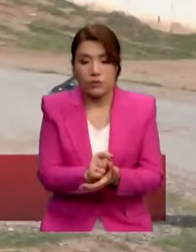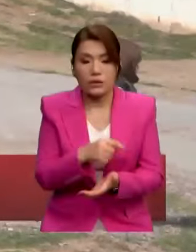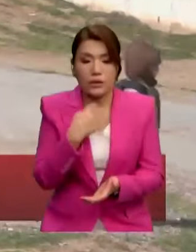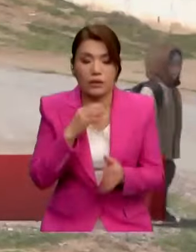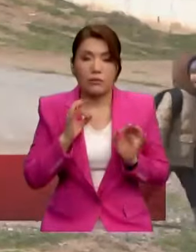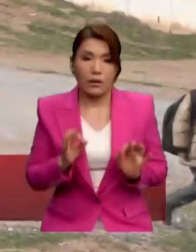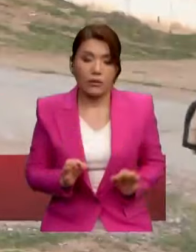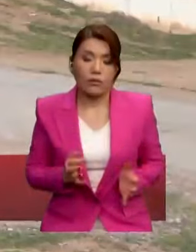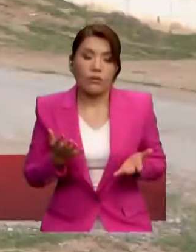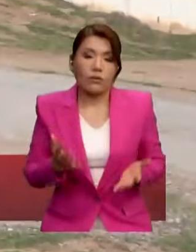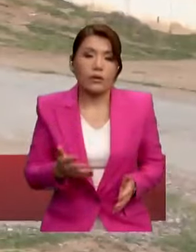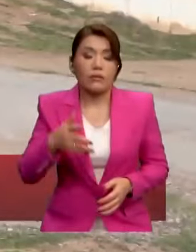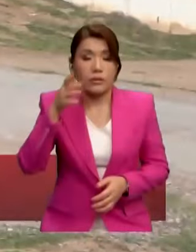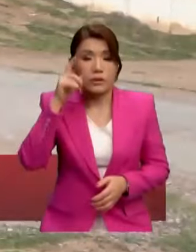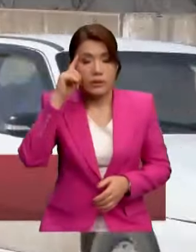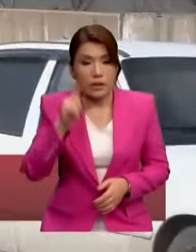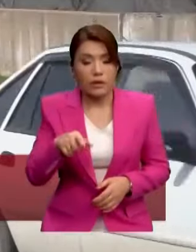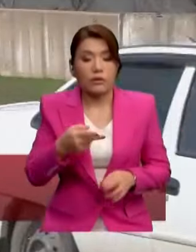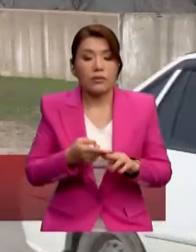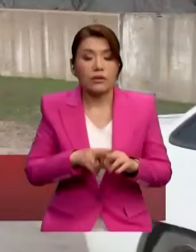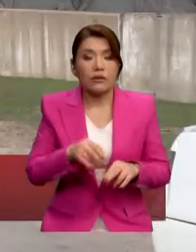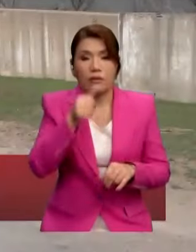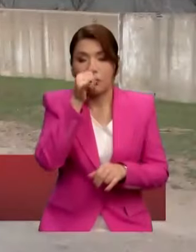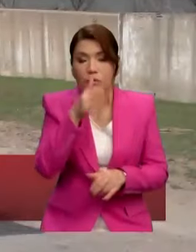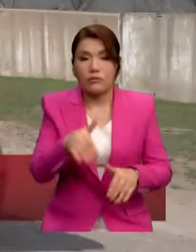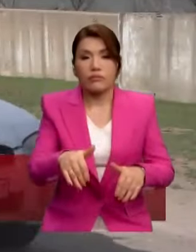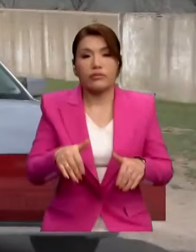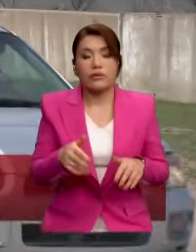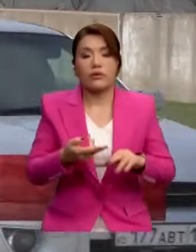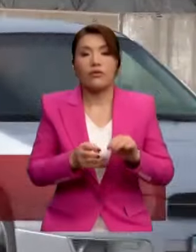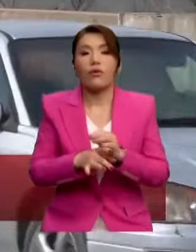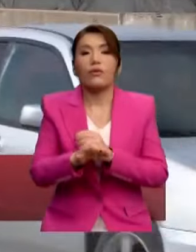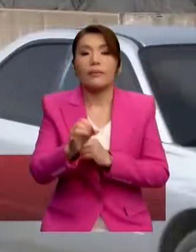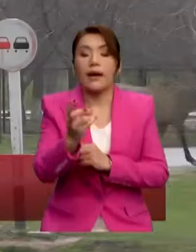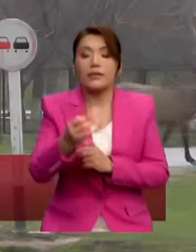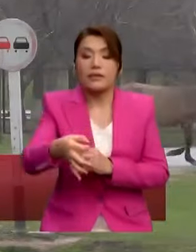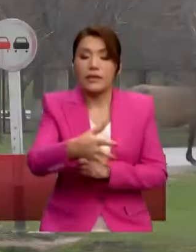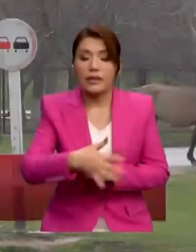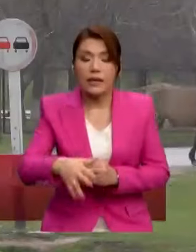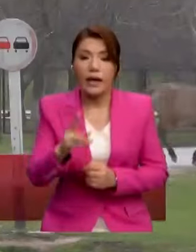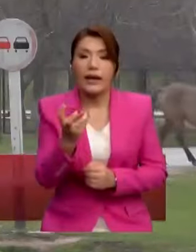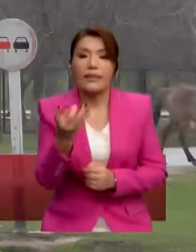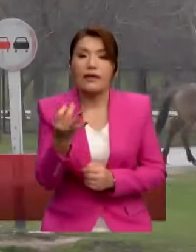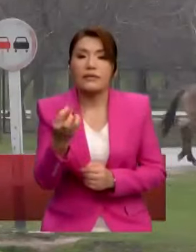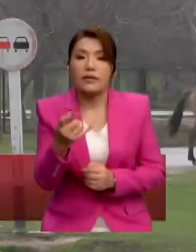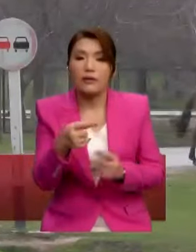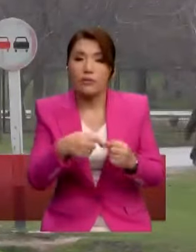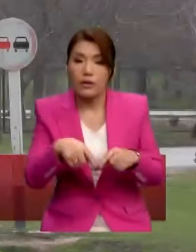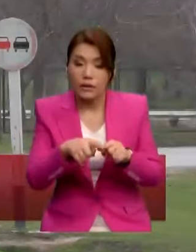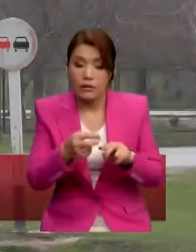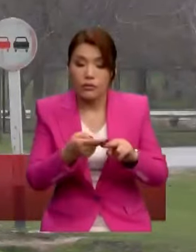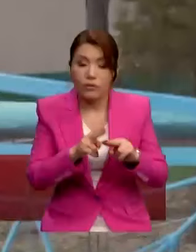мәселеден аудандық білім бөлімі де хабардар, бірақ ондағылар қолымыз келте деп отыр. Айтуларынша, Бағыс ауылындағы қиындық кадастрлық базаны бірыңғай жүйеге көшіру